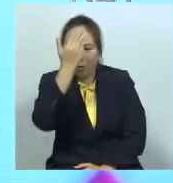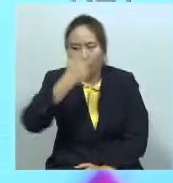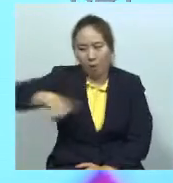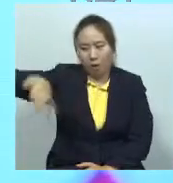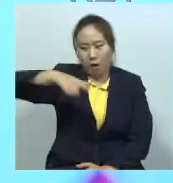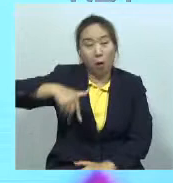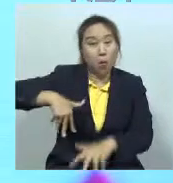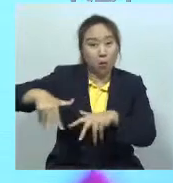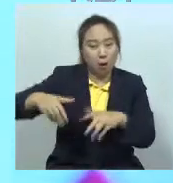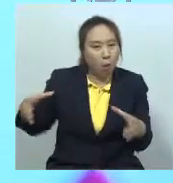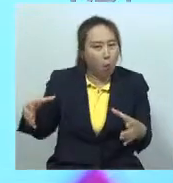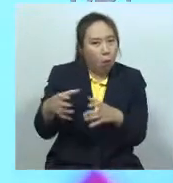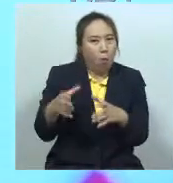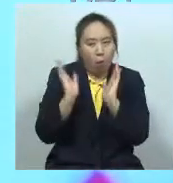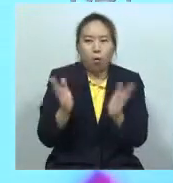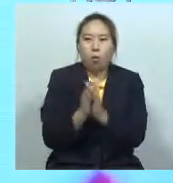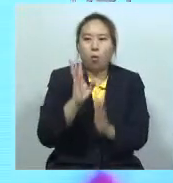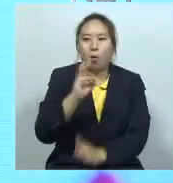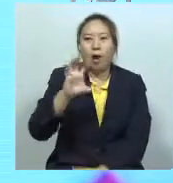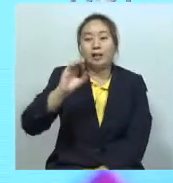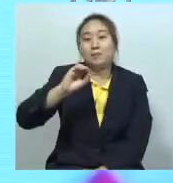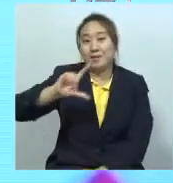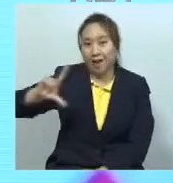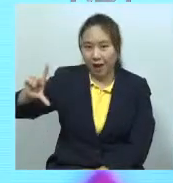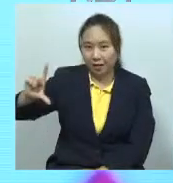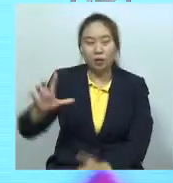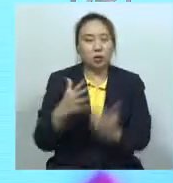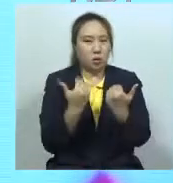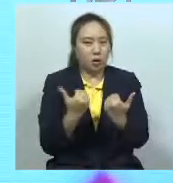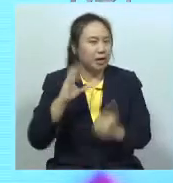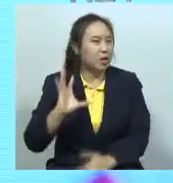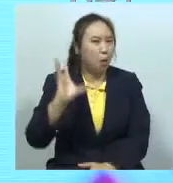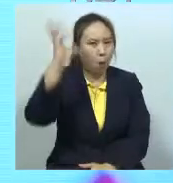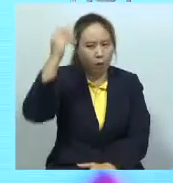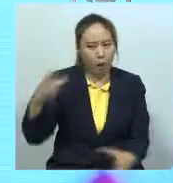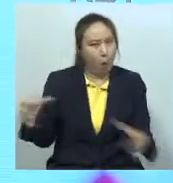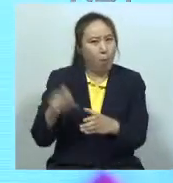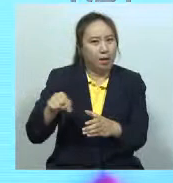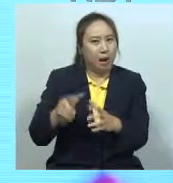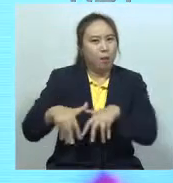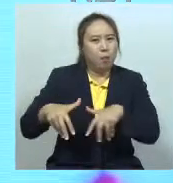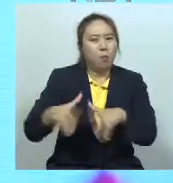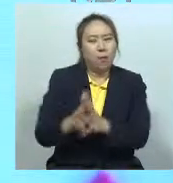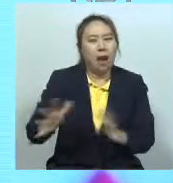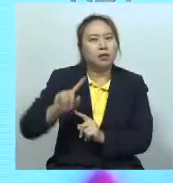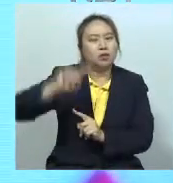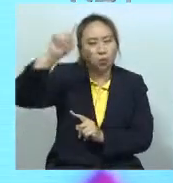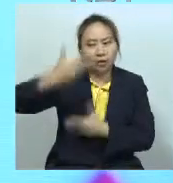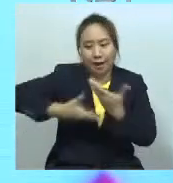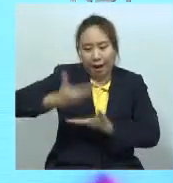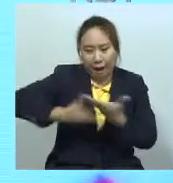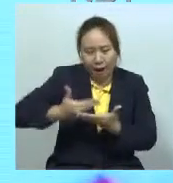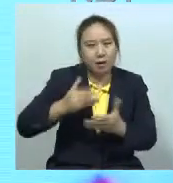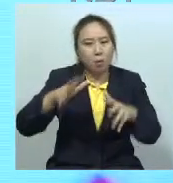ากรรวมกันกว่า650ล้านคนในปัจจุบันก็ถือว่ามากที่สุดในโลกนะครับมูลค่าการค้าขายก็หลาย 10%